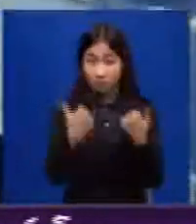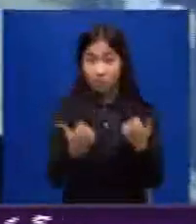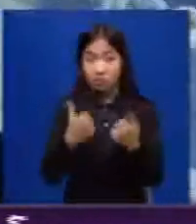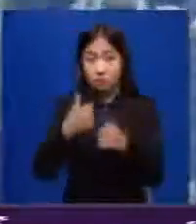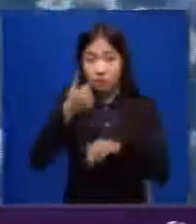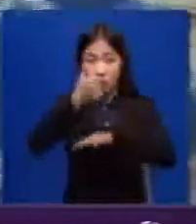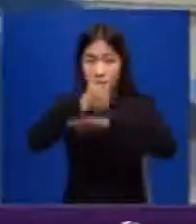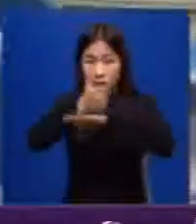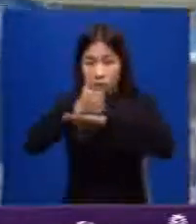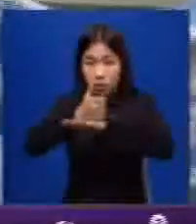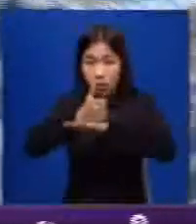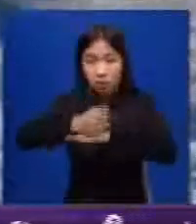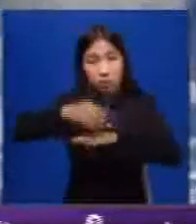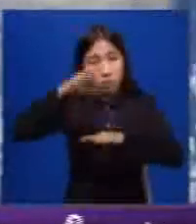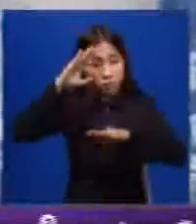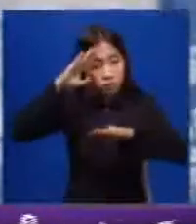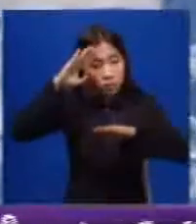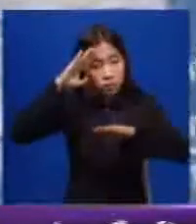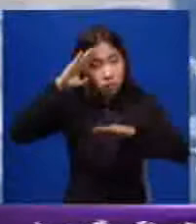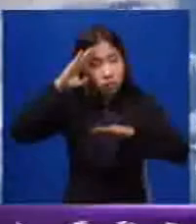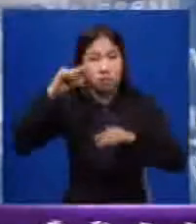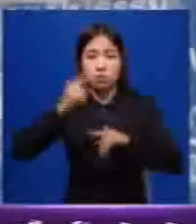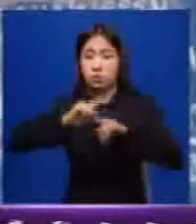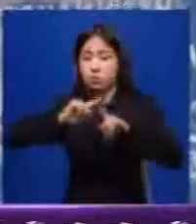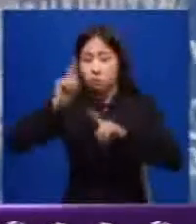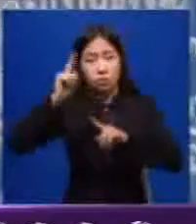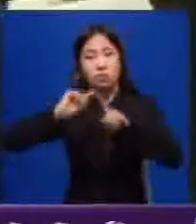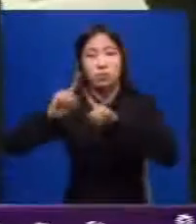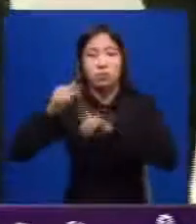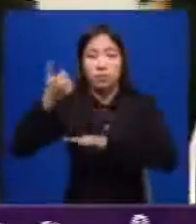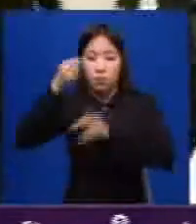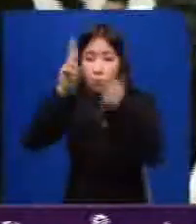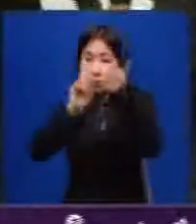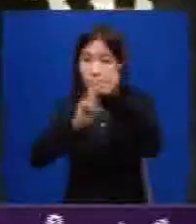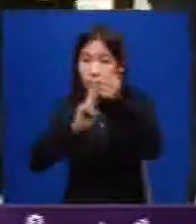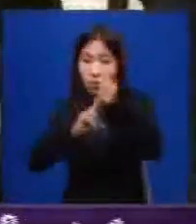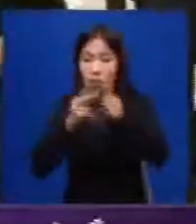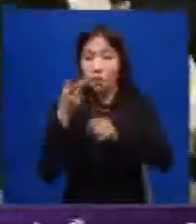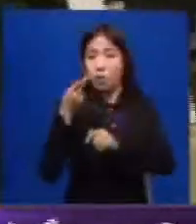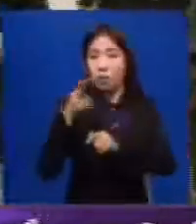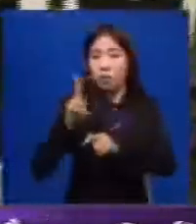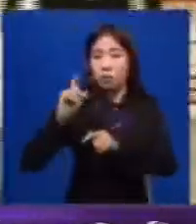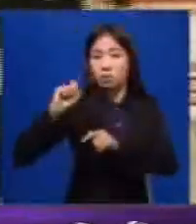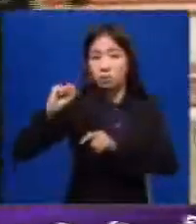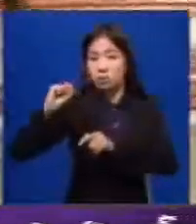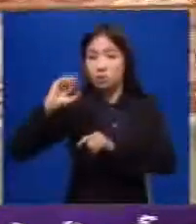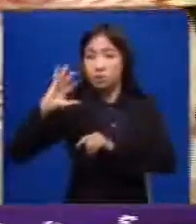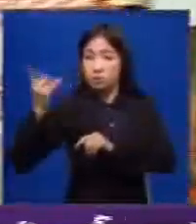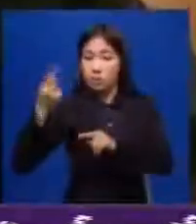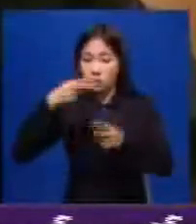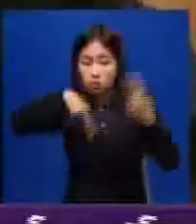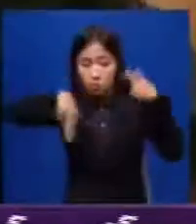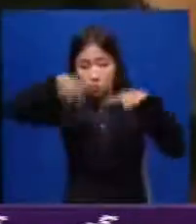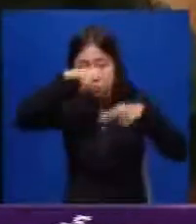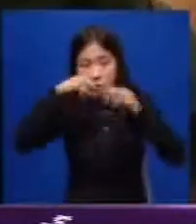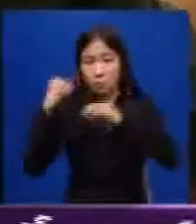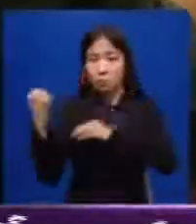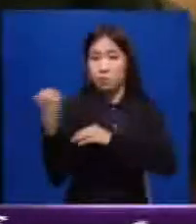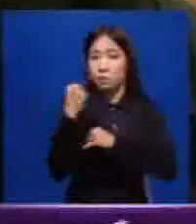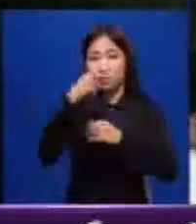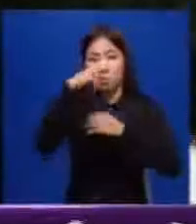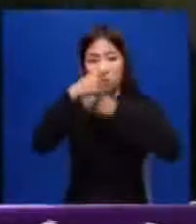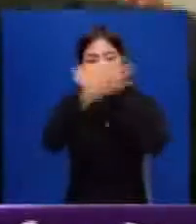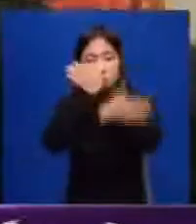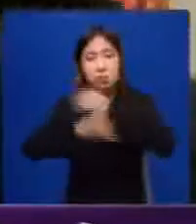พลเอกธนศักดิ์ปฏิมาปกรณ์ผู้บัญชาการทหารสูงสุดในฐานะรองหัวหน้าคสช.ดูแลฝ่ายความมั่นคงและการต่างประเ